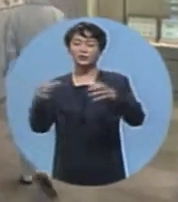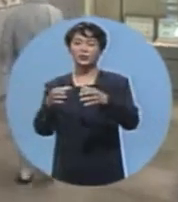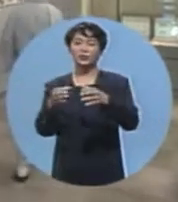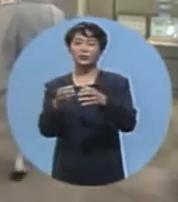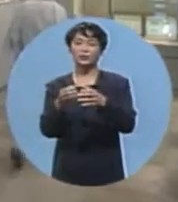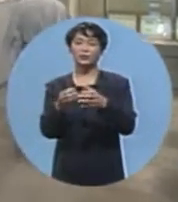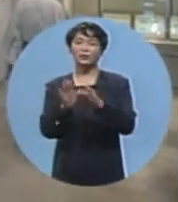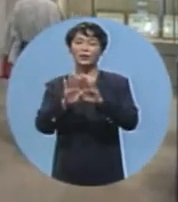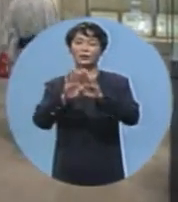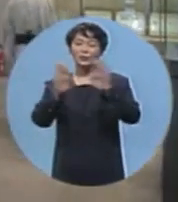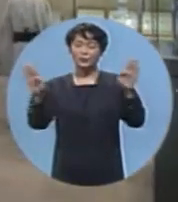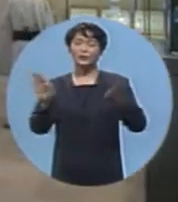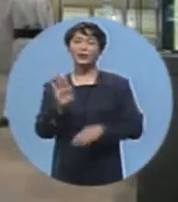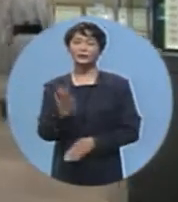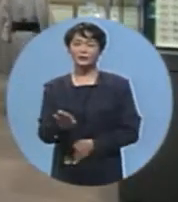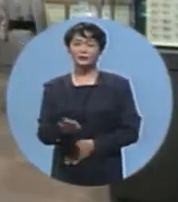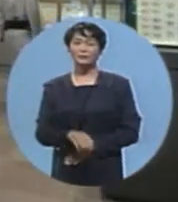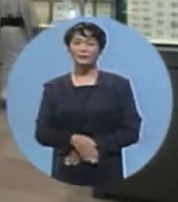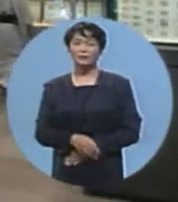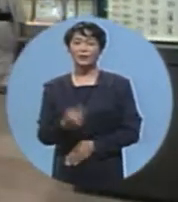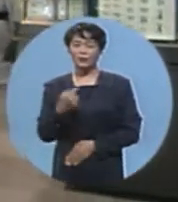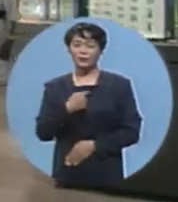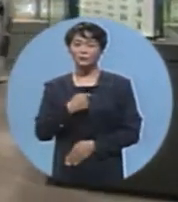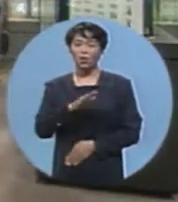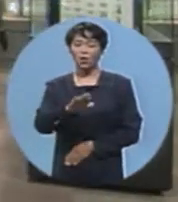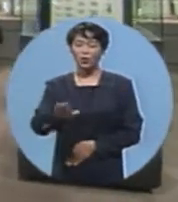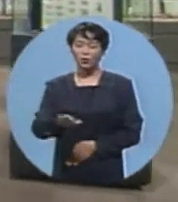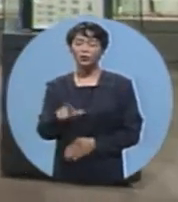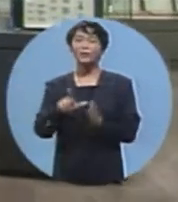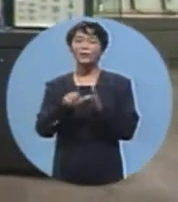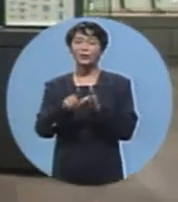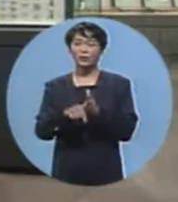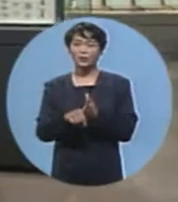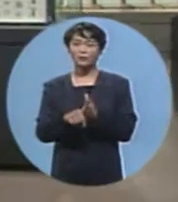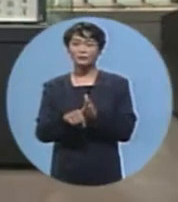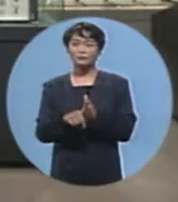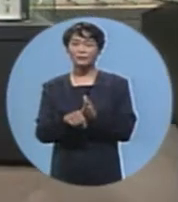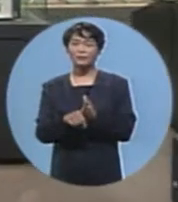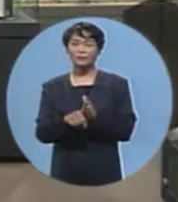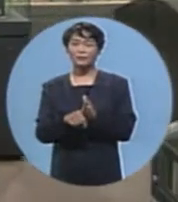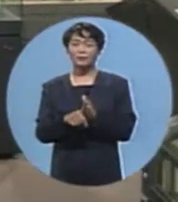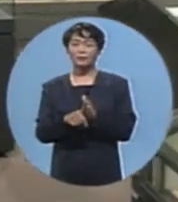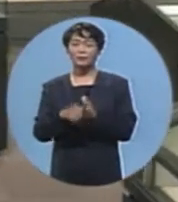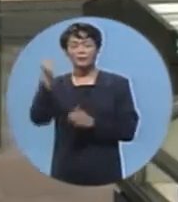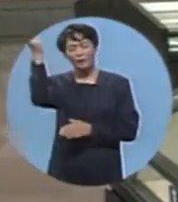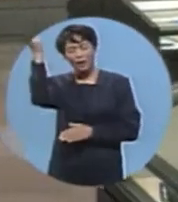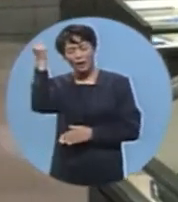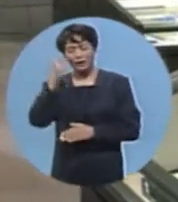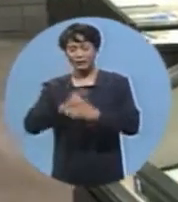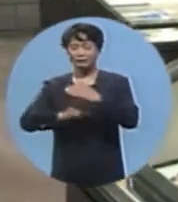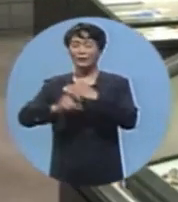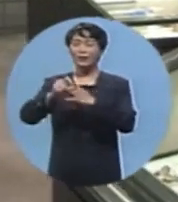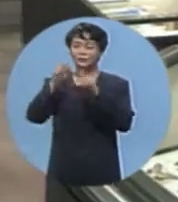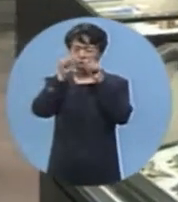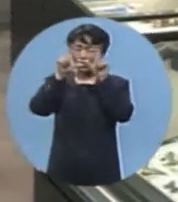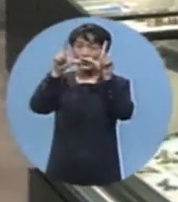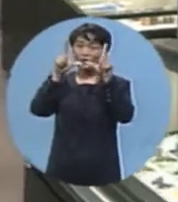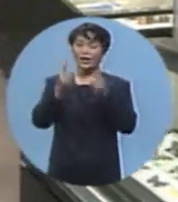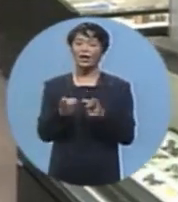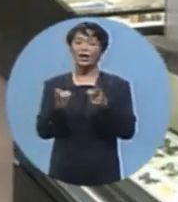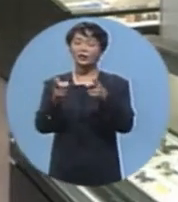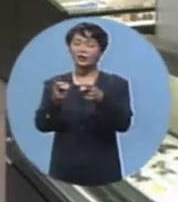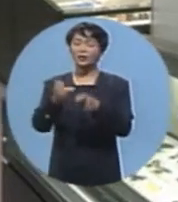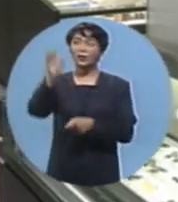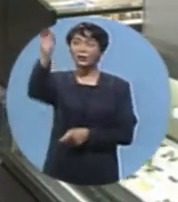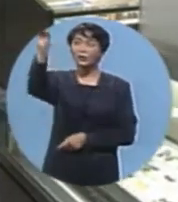てましてね、私もね、子供の頃朝早く起きてこういったクワガタを取りに行